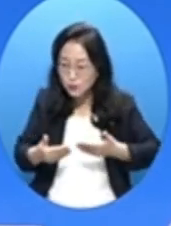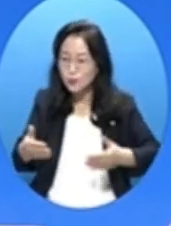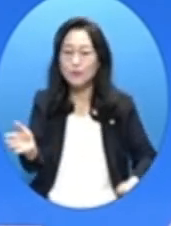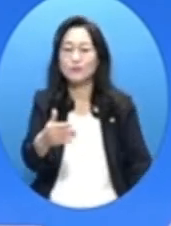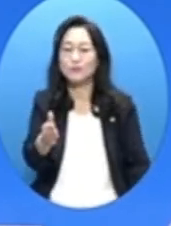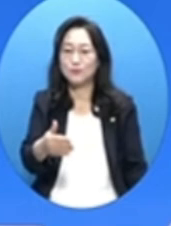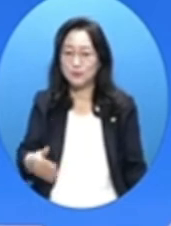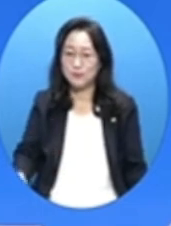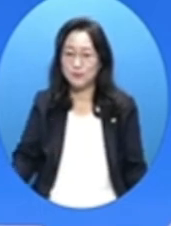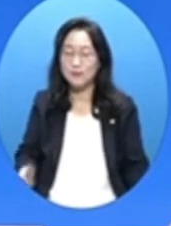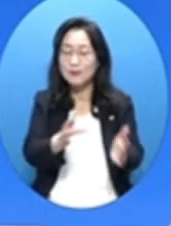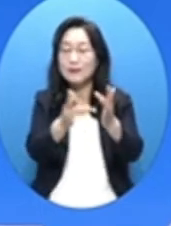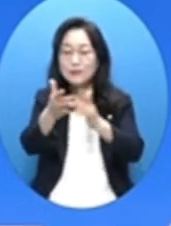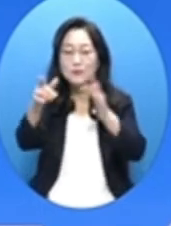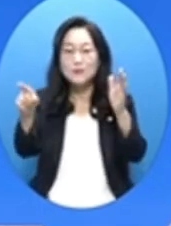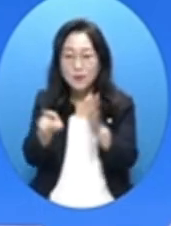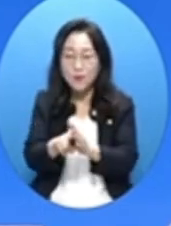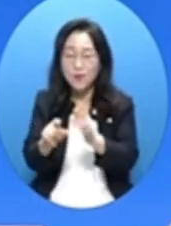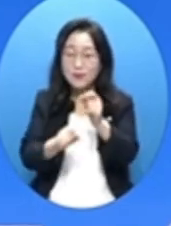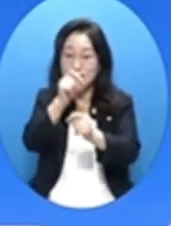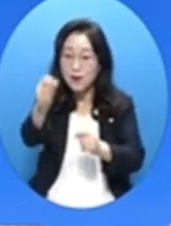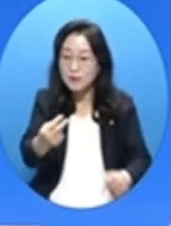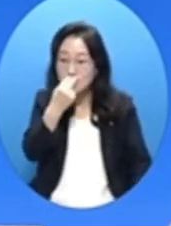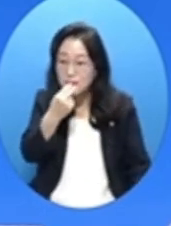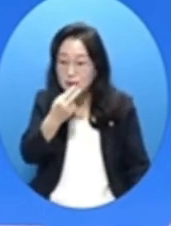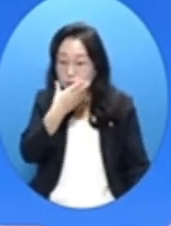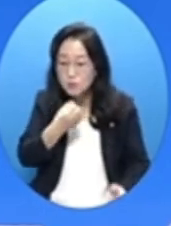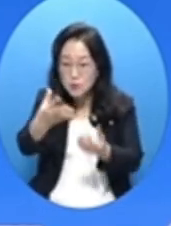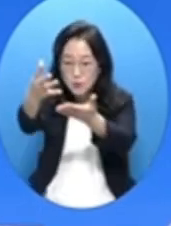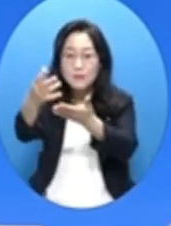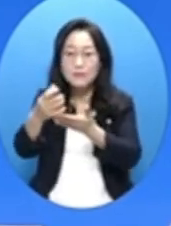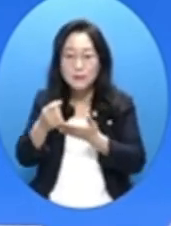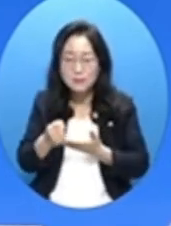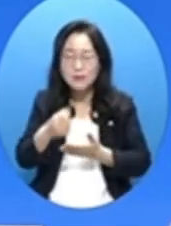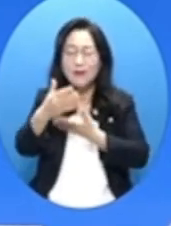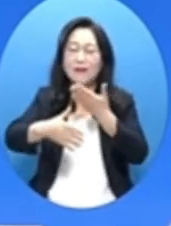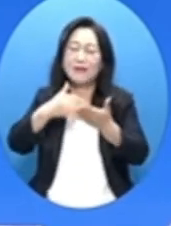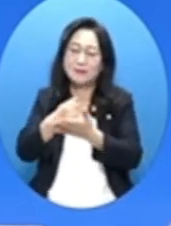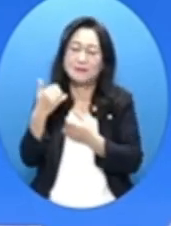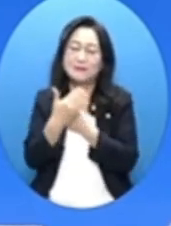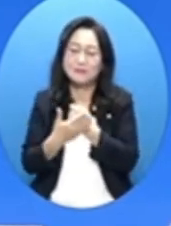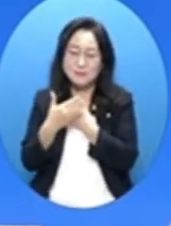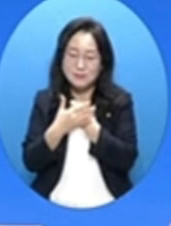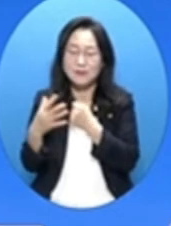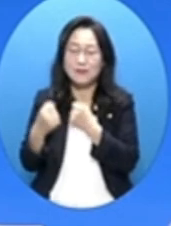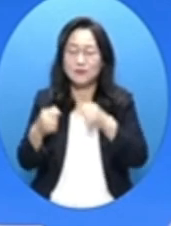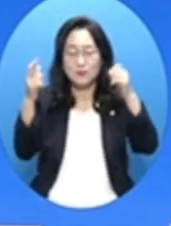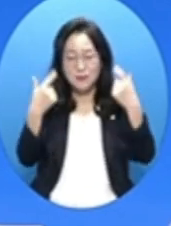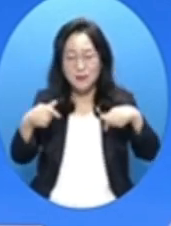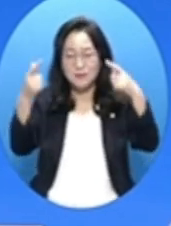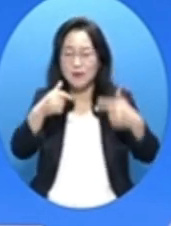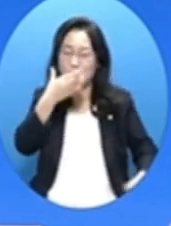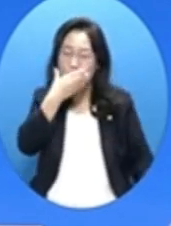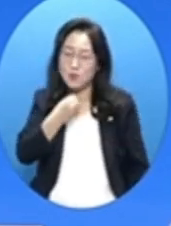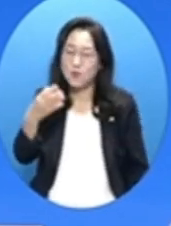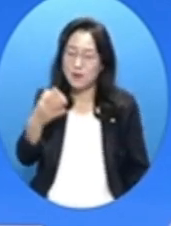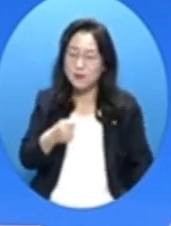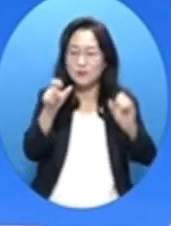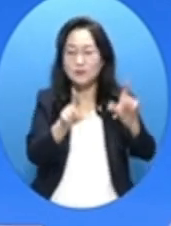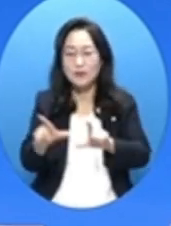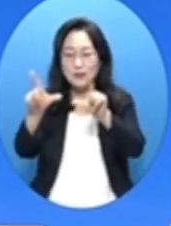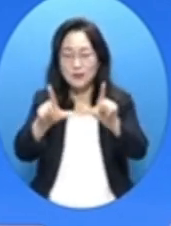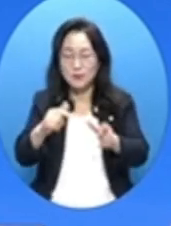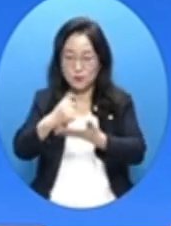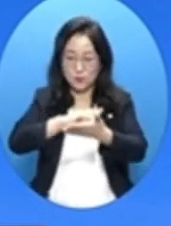것입니다. 예수님 믿고 영생의 축복을 받아 하나님의 가운데 날마다 복된 삶을 살아가는 여러분 모두 되기를